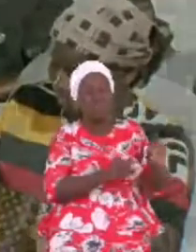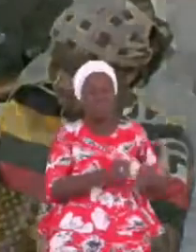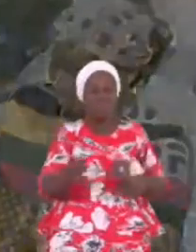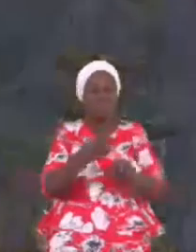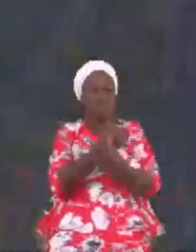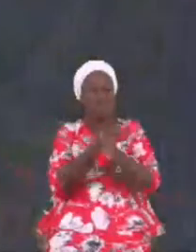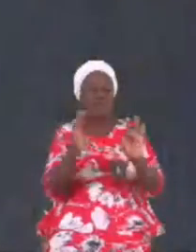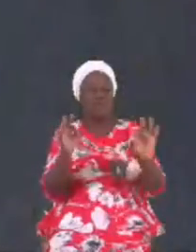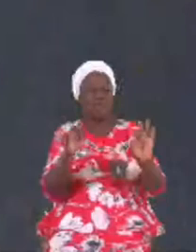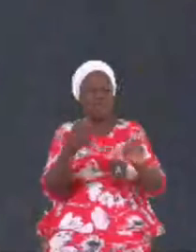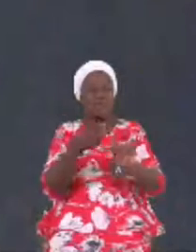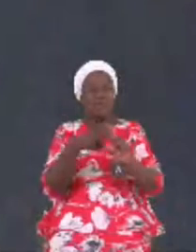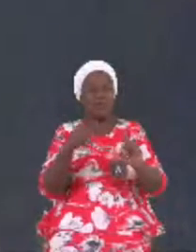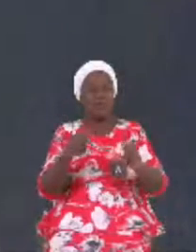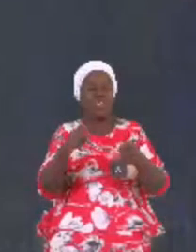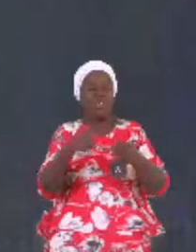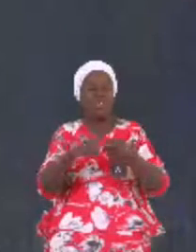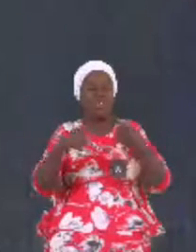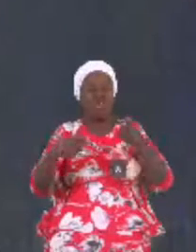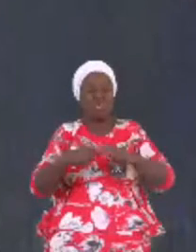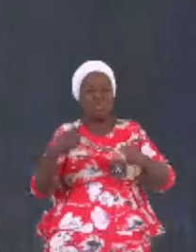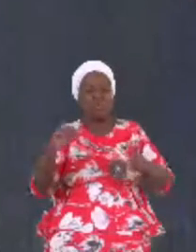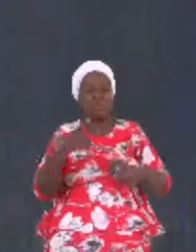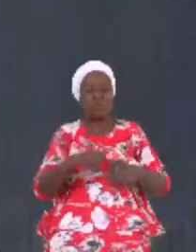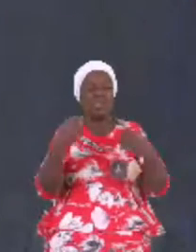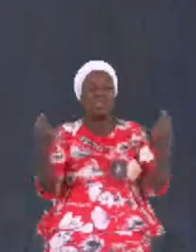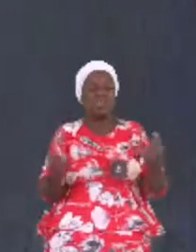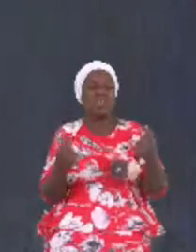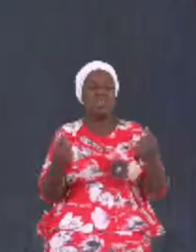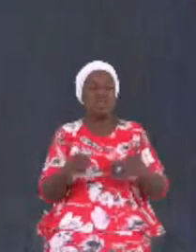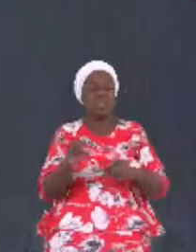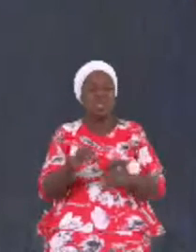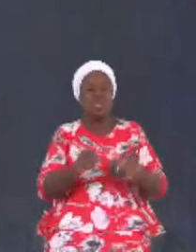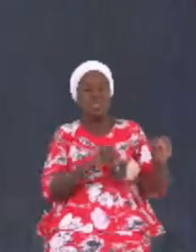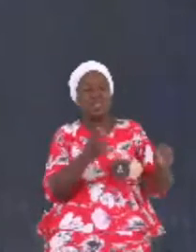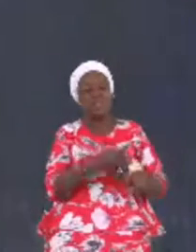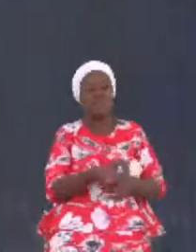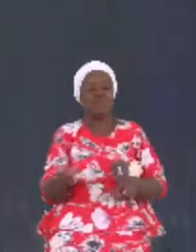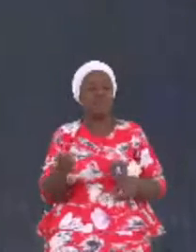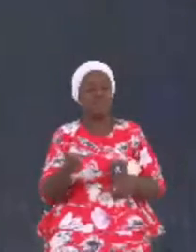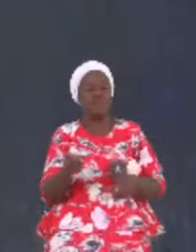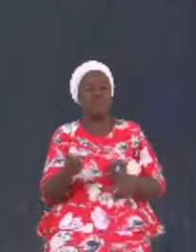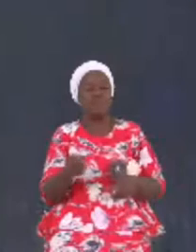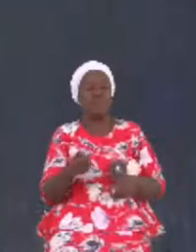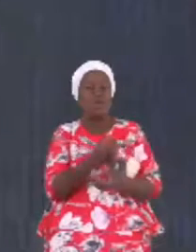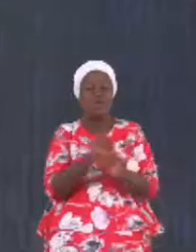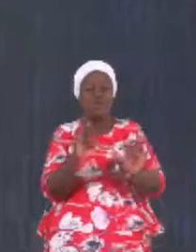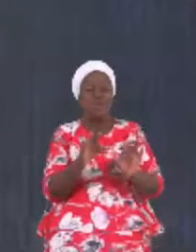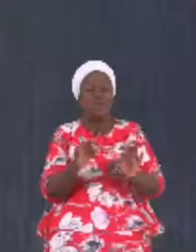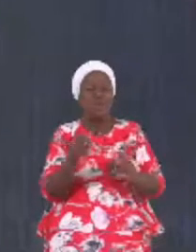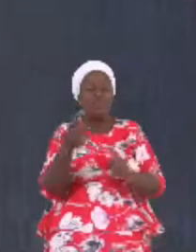Affranchis-les des chaînes de leurs péchés. Affranchis-les des habitudes de leurs